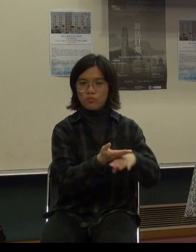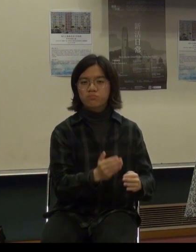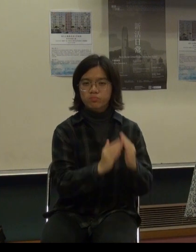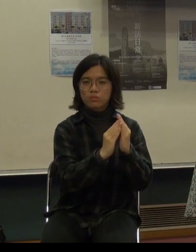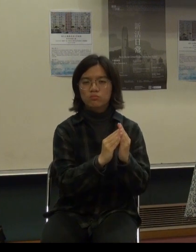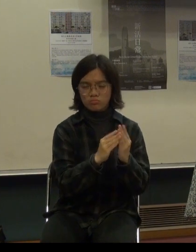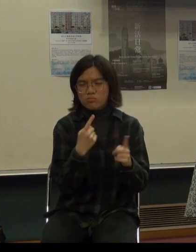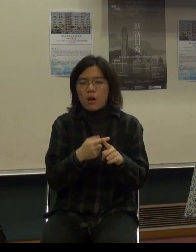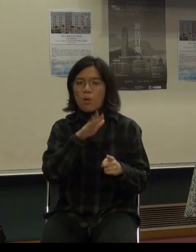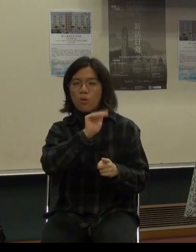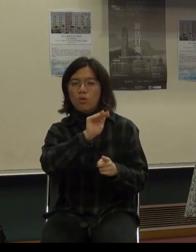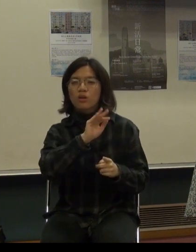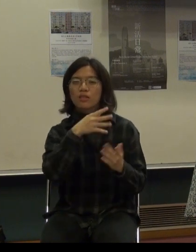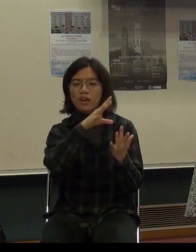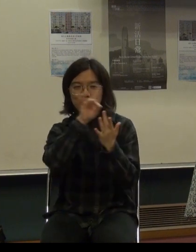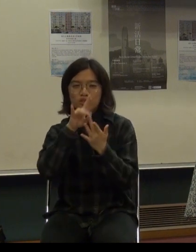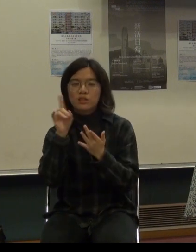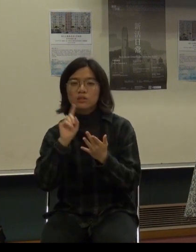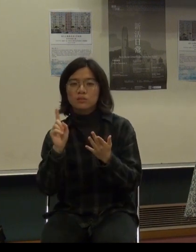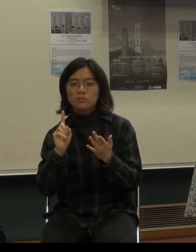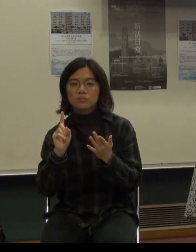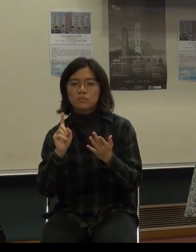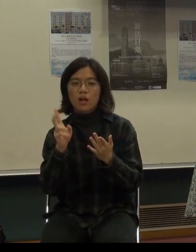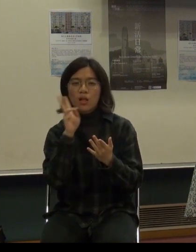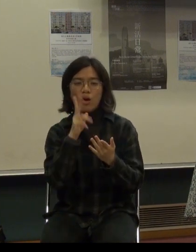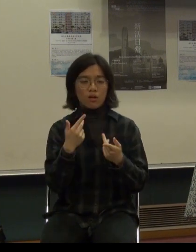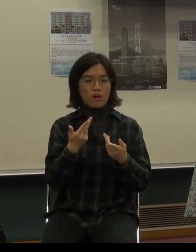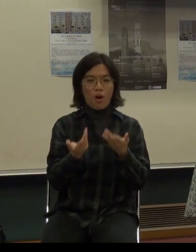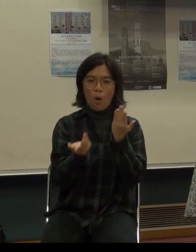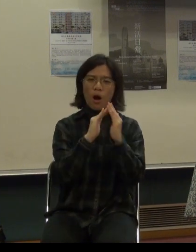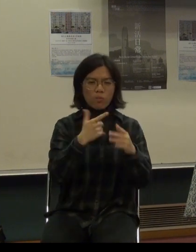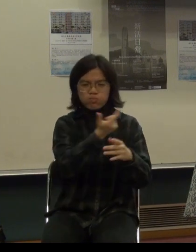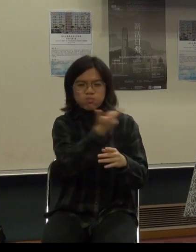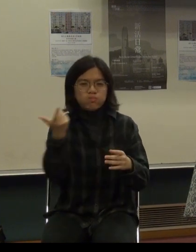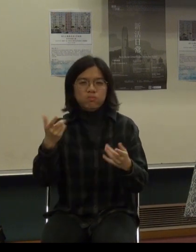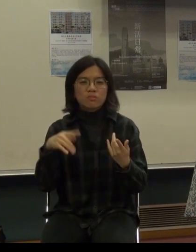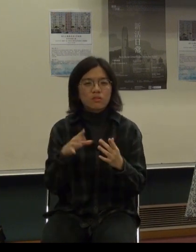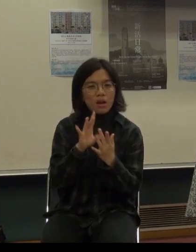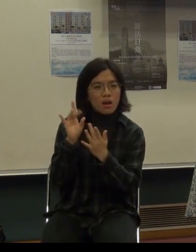取？即係當其實火柴盒學校有成 lock 噶嘛，即係點樣揀咯